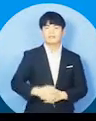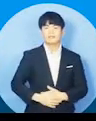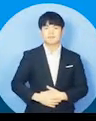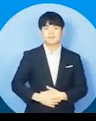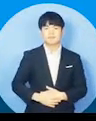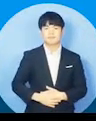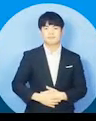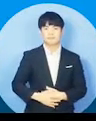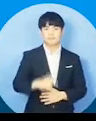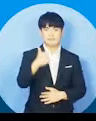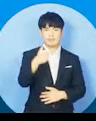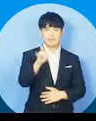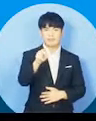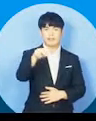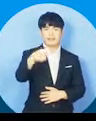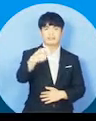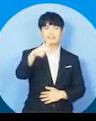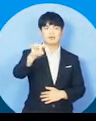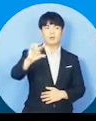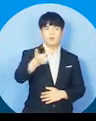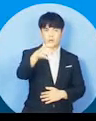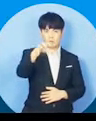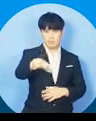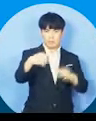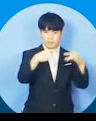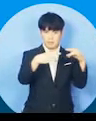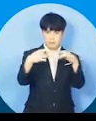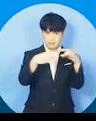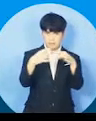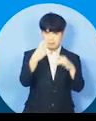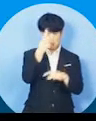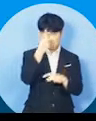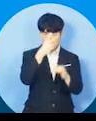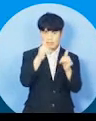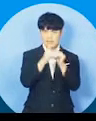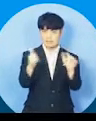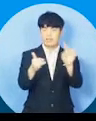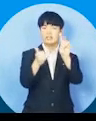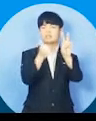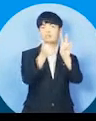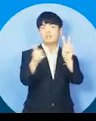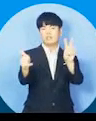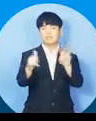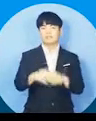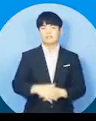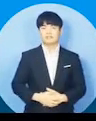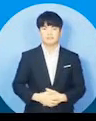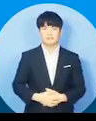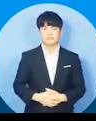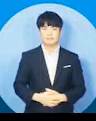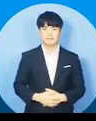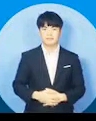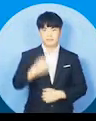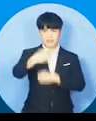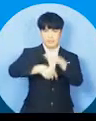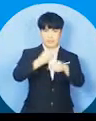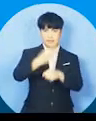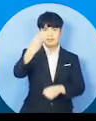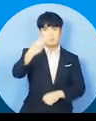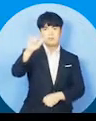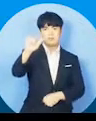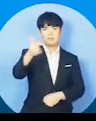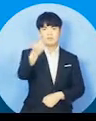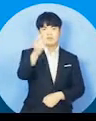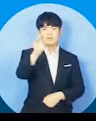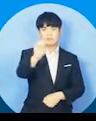입장면 연곡길입니다. 넥스콘 테크놀로지에서 전기 전자장비 기술 영업원 2명을 모집합니다.